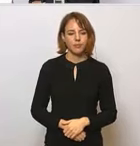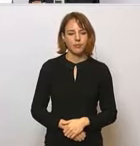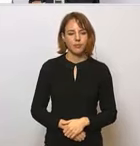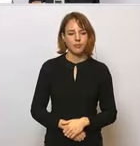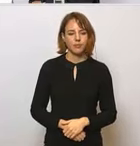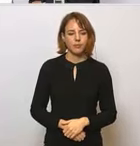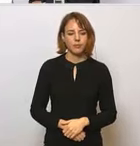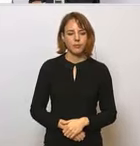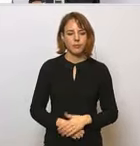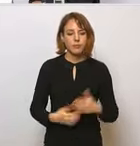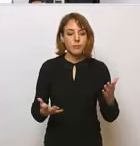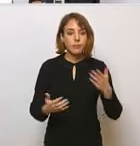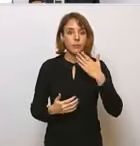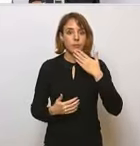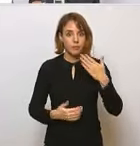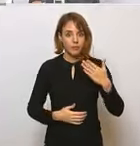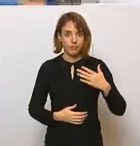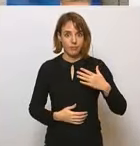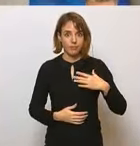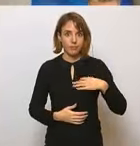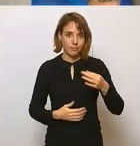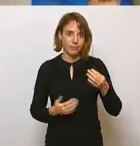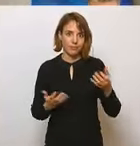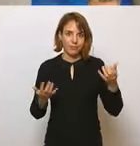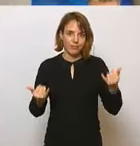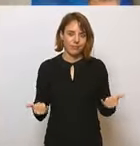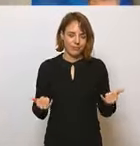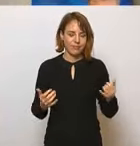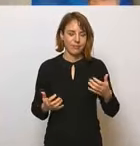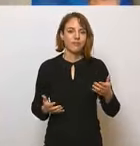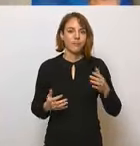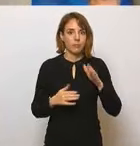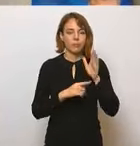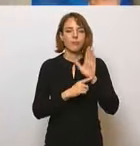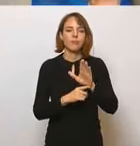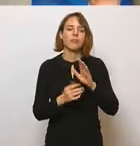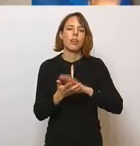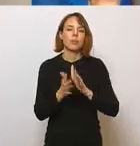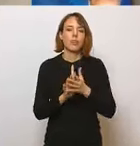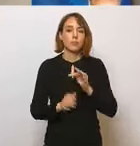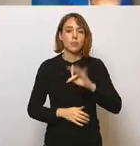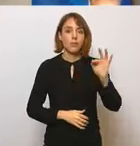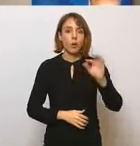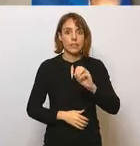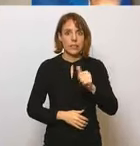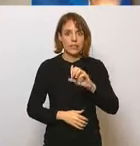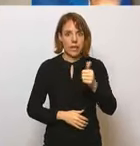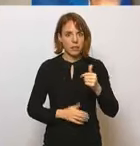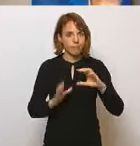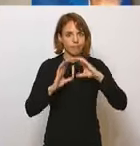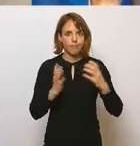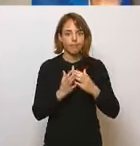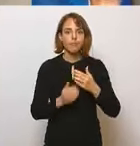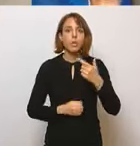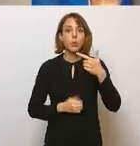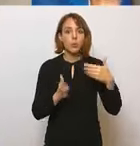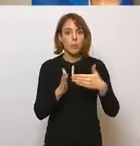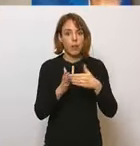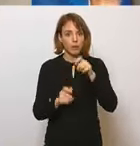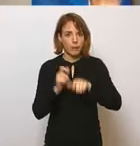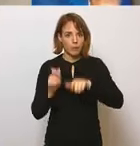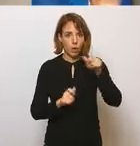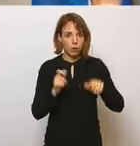Bien sur ce panel. Donc effectivement, je représente l'association France Digital, qui est une association qui représente près de 2000 membres, à la